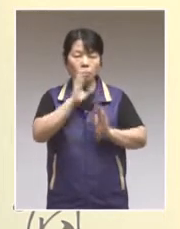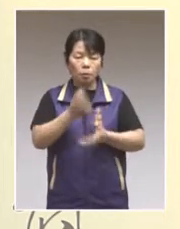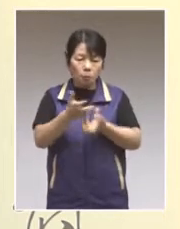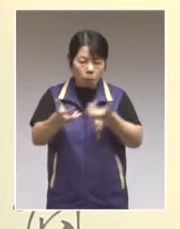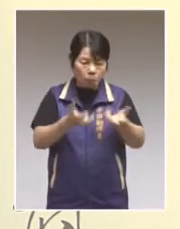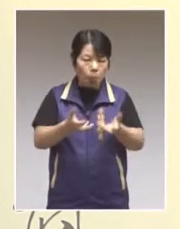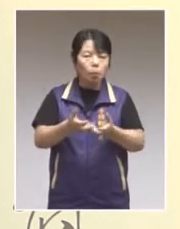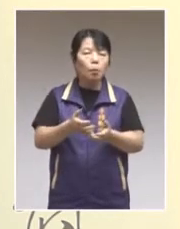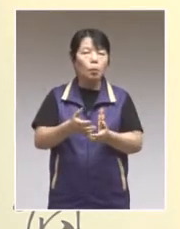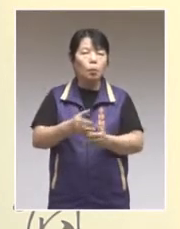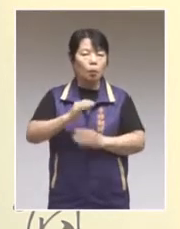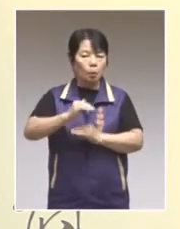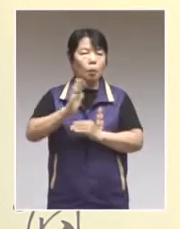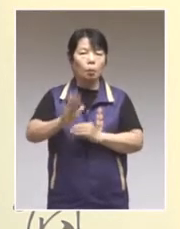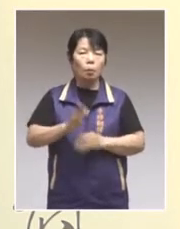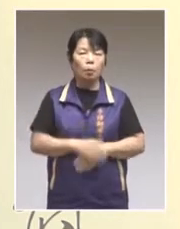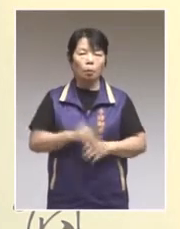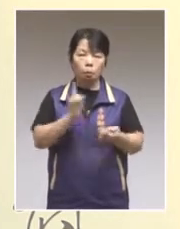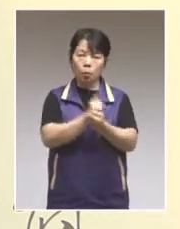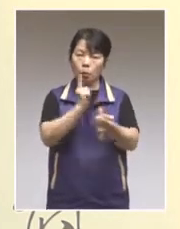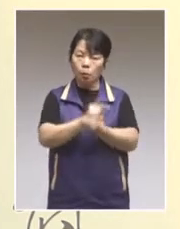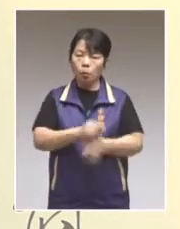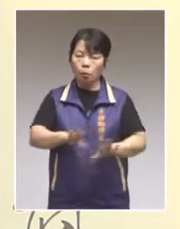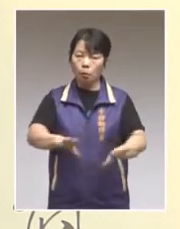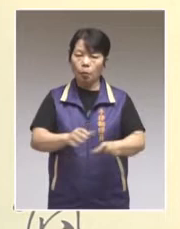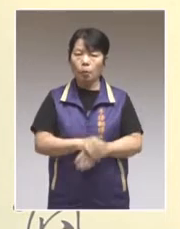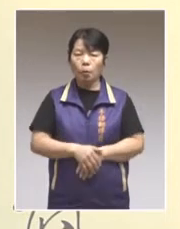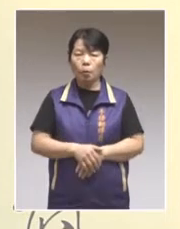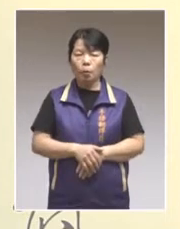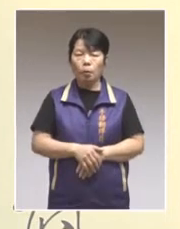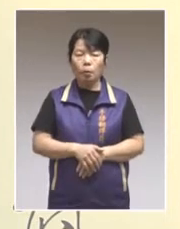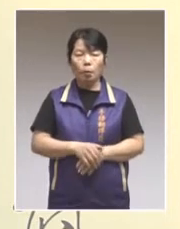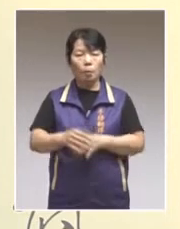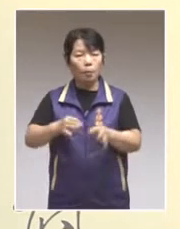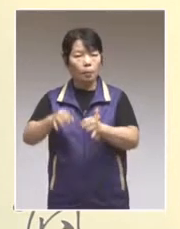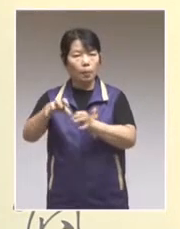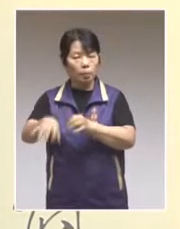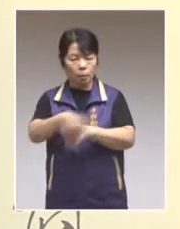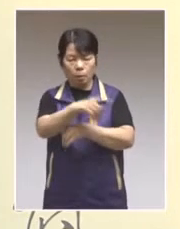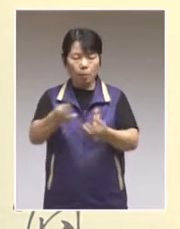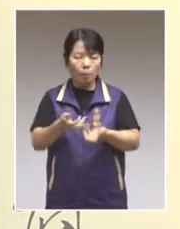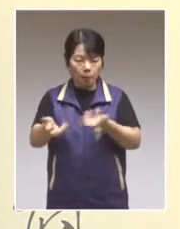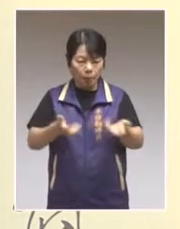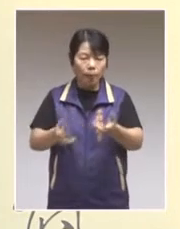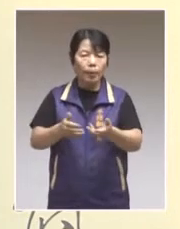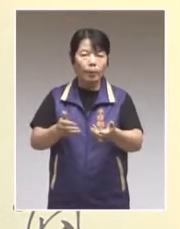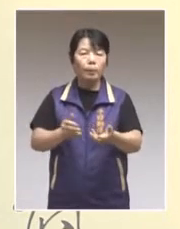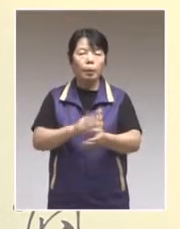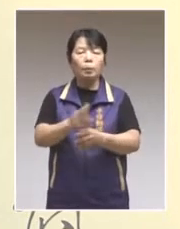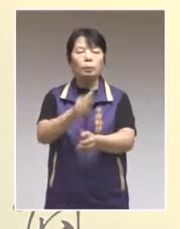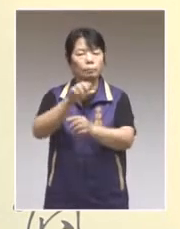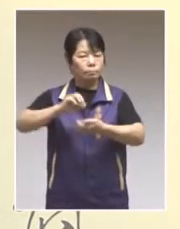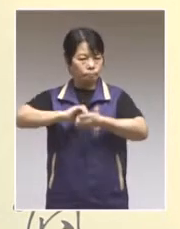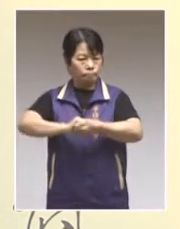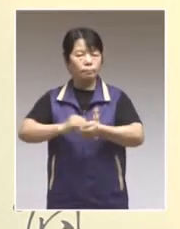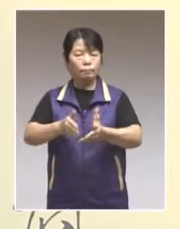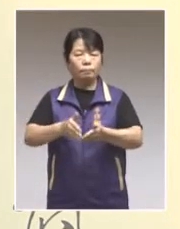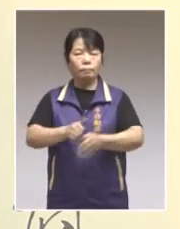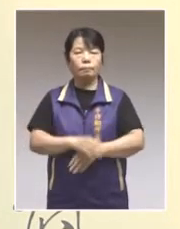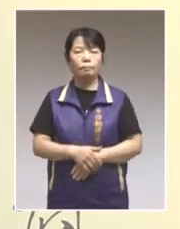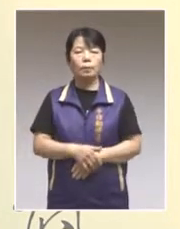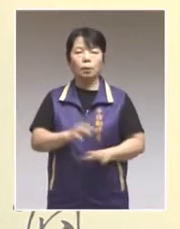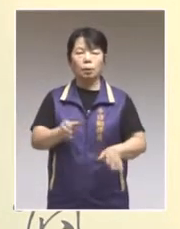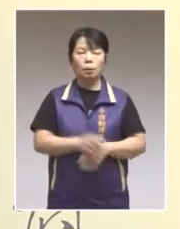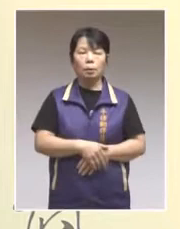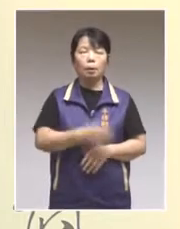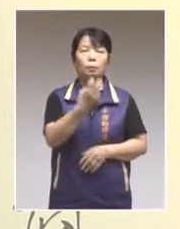在各的通路里面是有一定的一个配售量。那当然这个部分会依